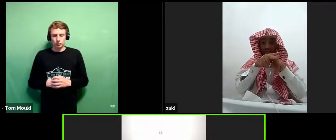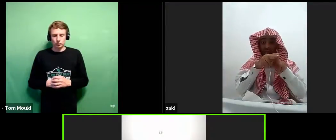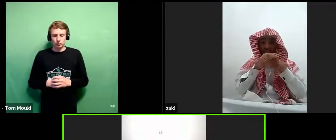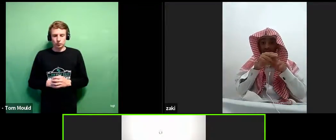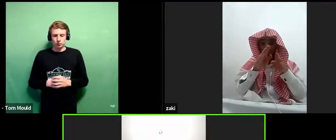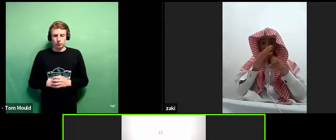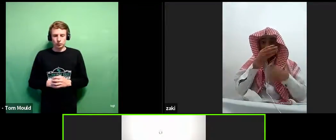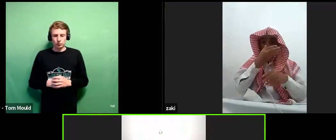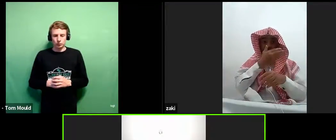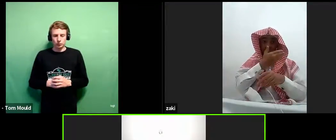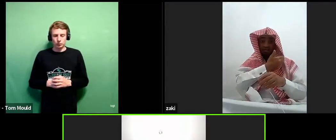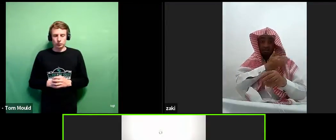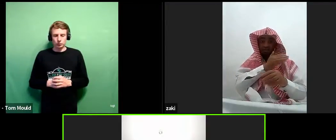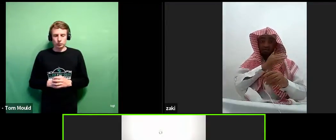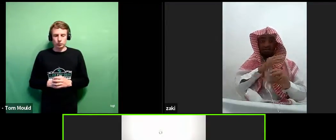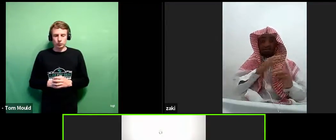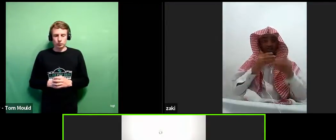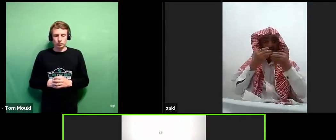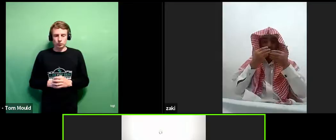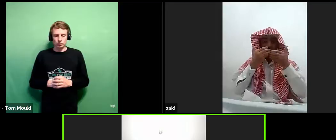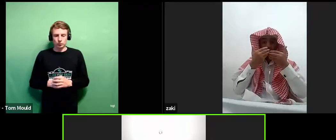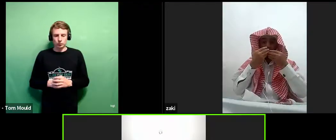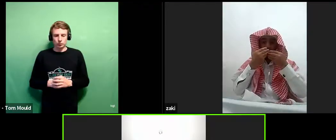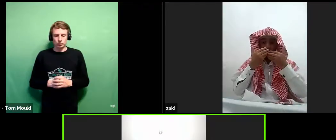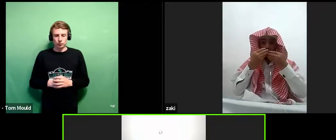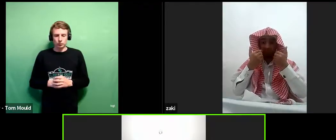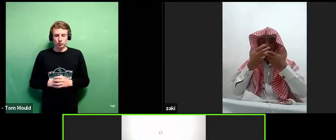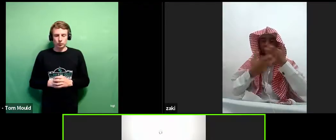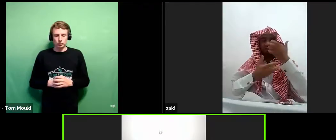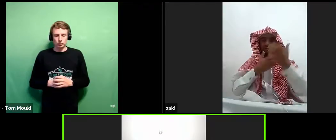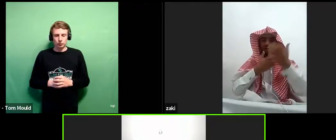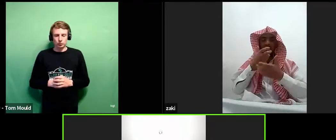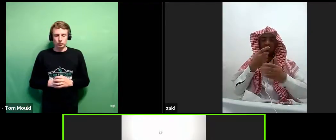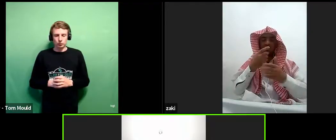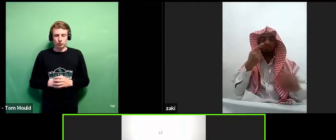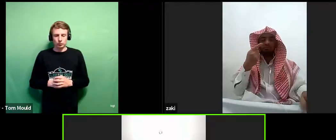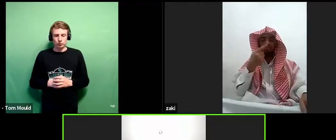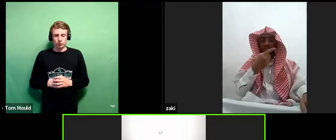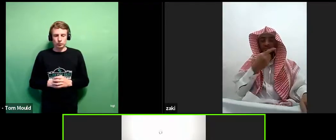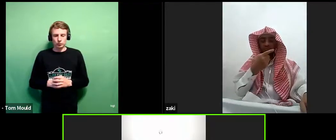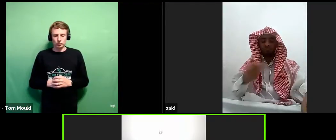أَصْبَرَهُمْ عَلَى النَّارِ.